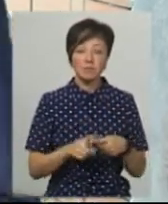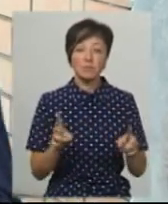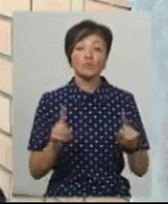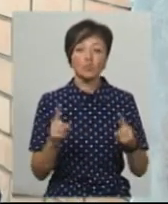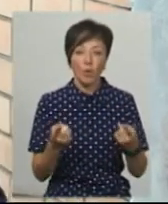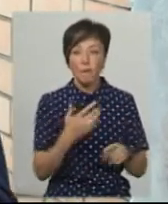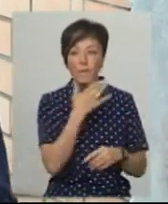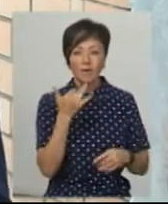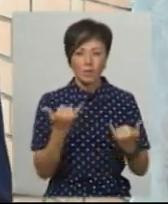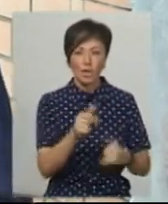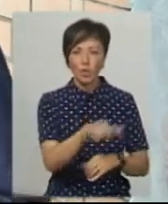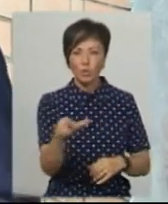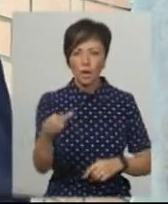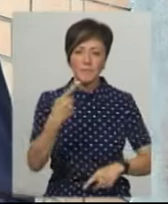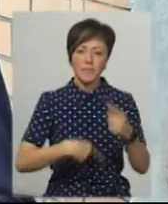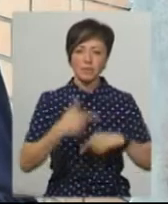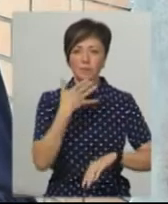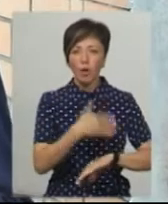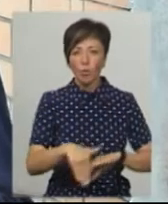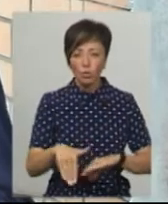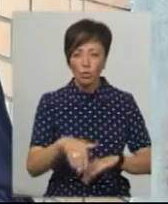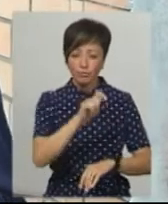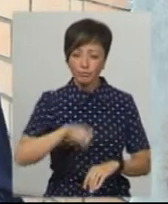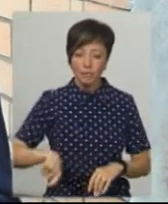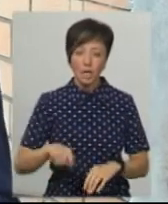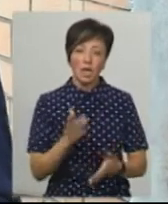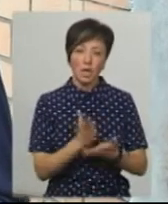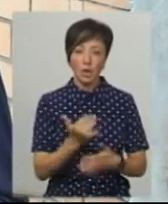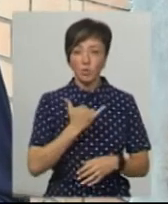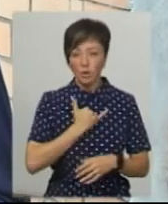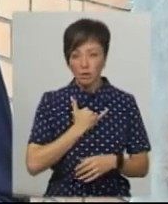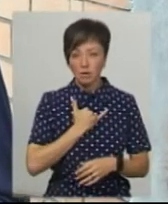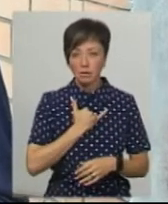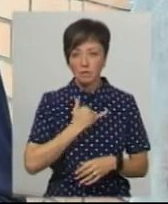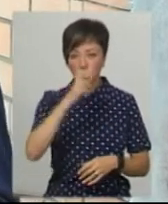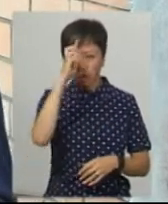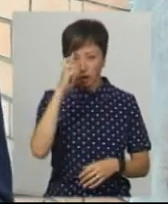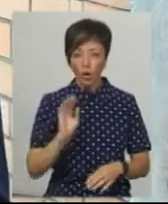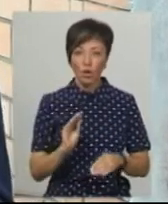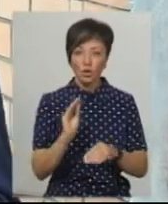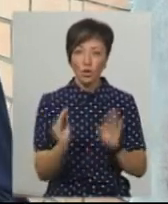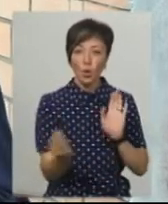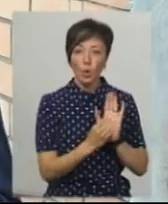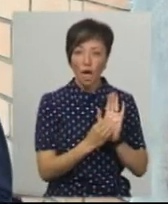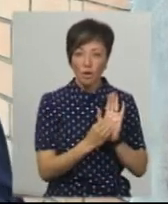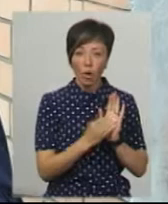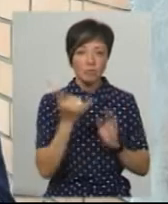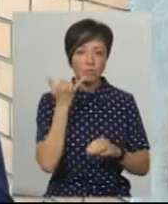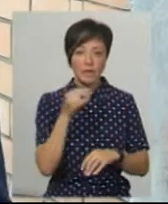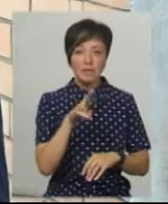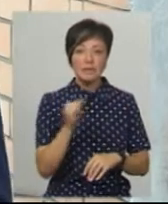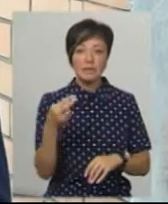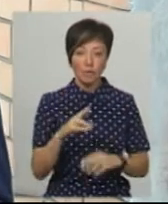Бо дуже багато зараз людей вертаються за кордону, і у нас є в державі діє додаток «Дій вдома». Тобто